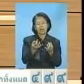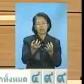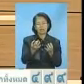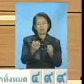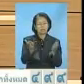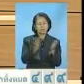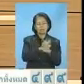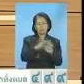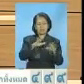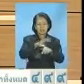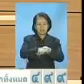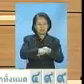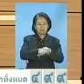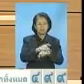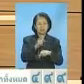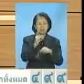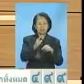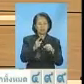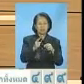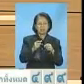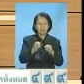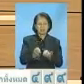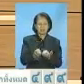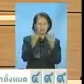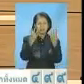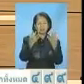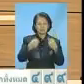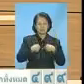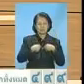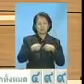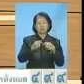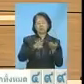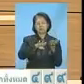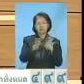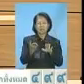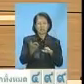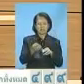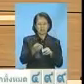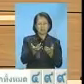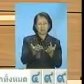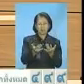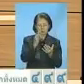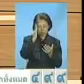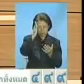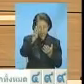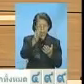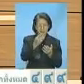เป็นนั่นคือระเบิดผีชีพคุณคอยดูท่านไม่เชื่อผม